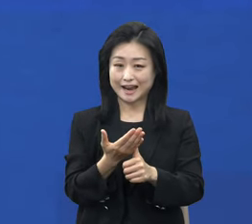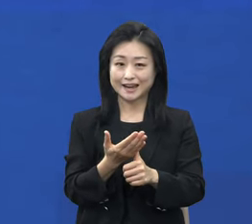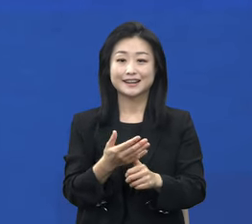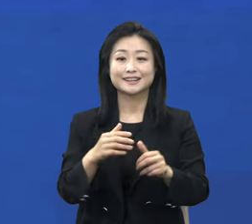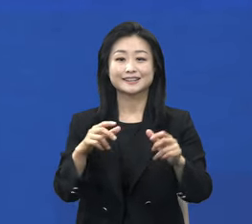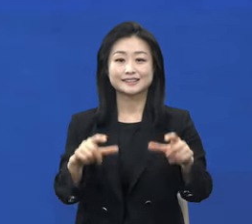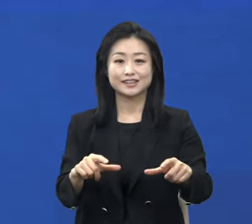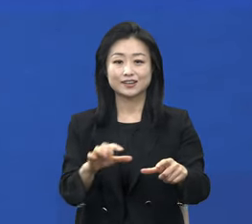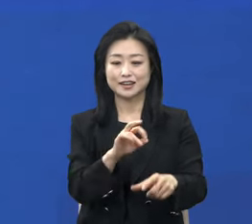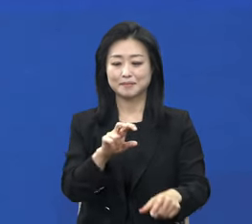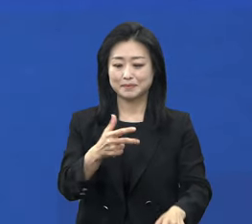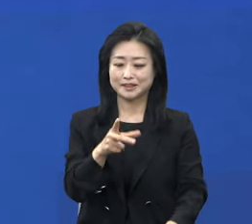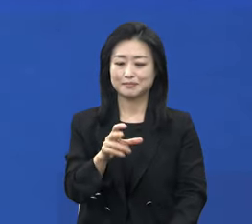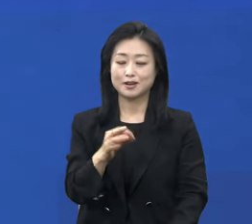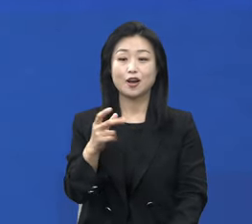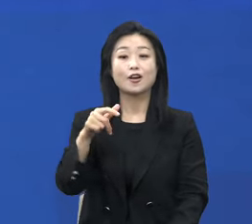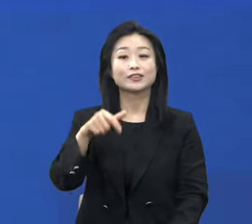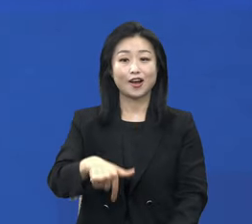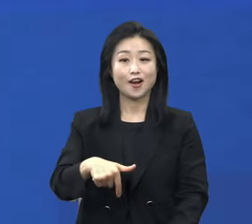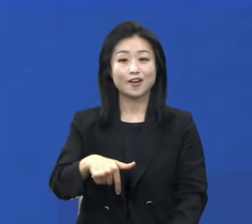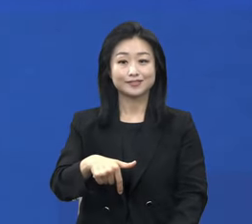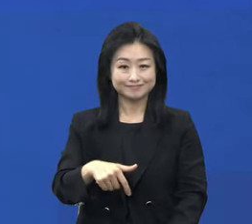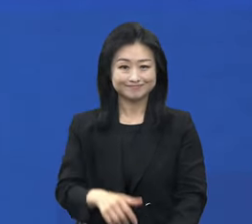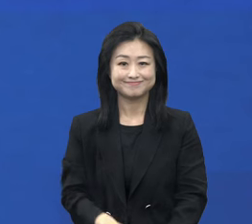국회의원 민병덕입니다.